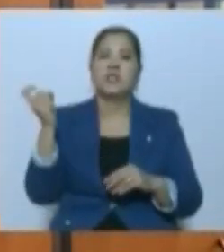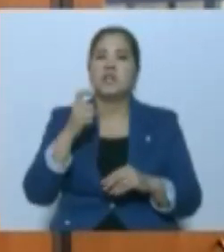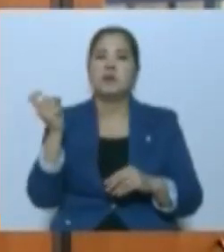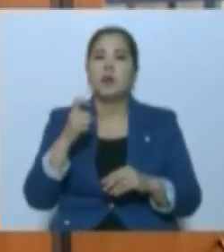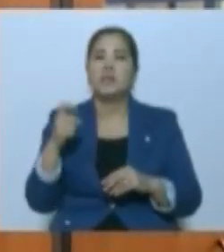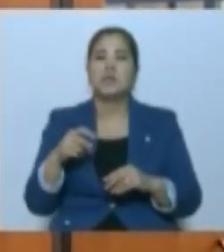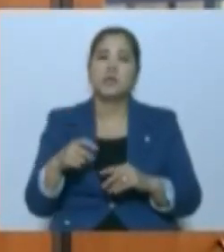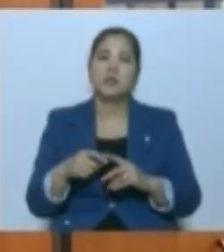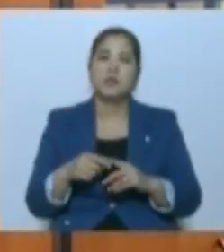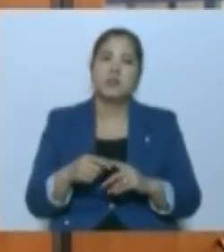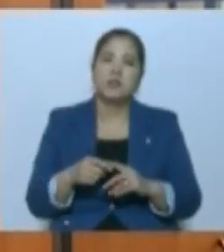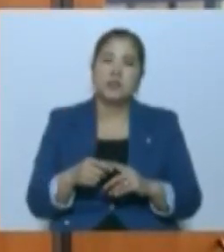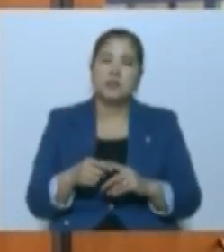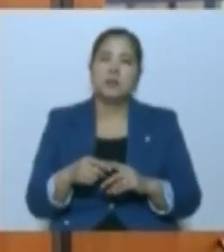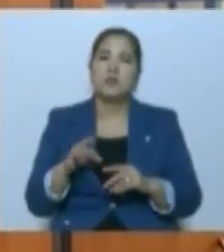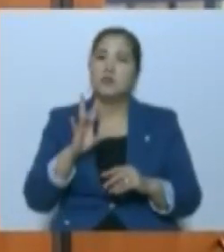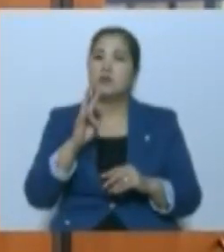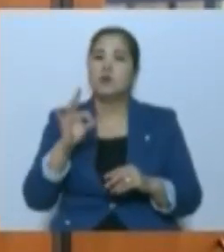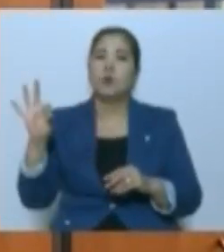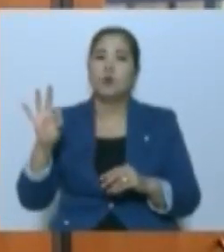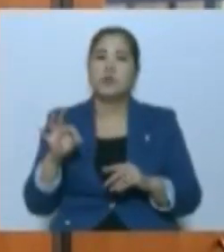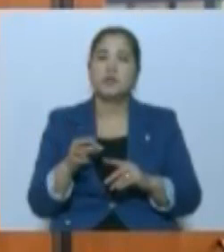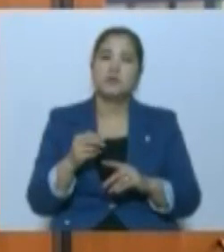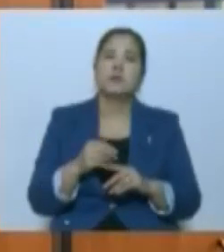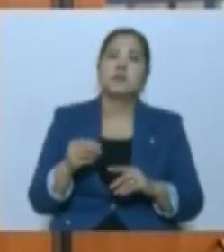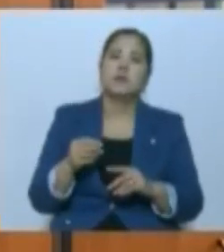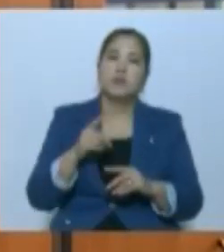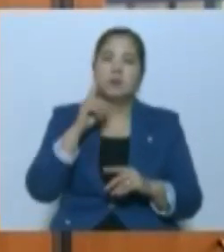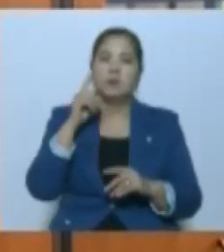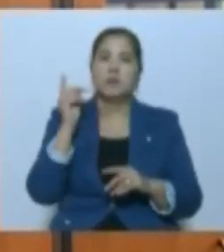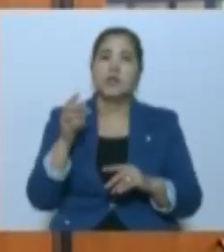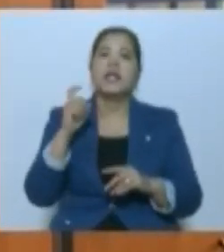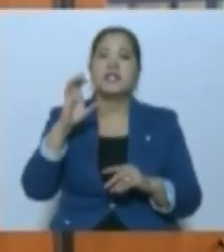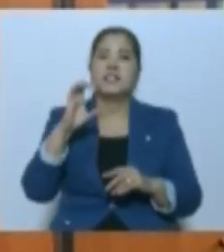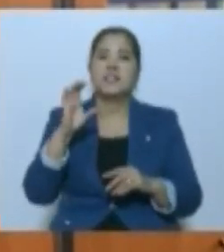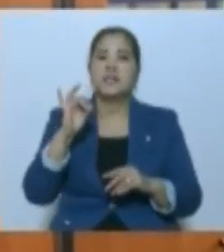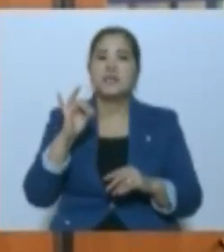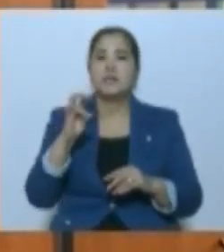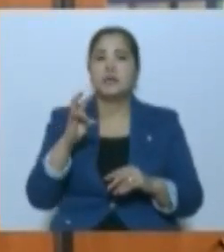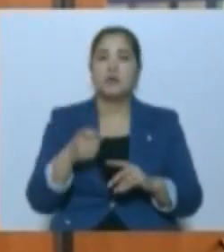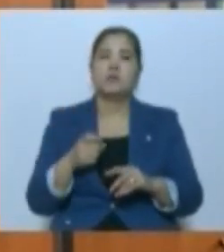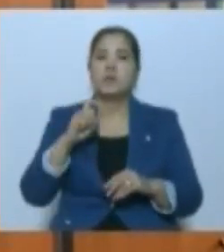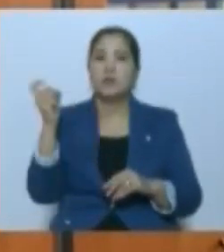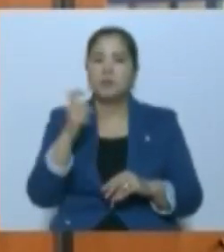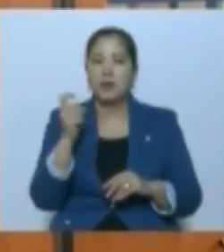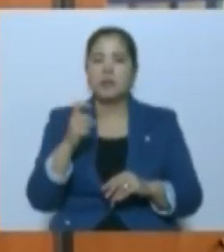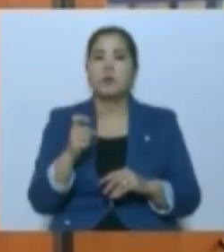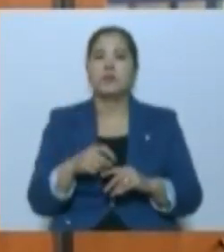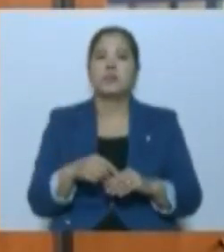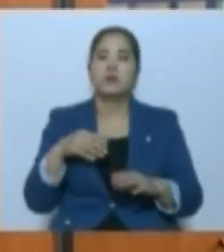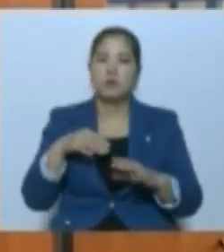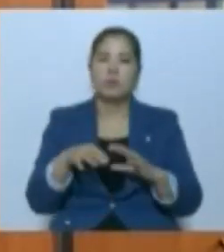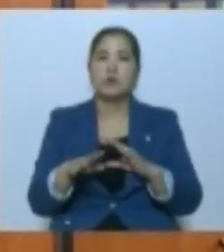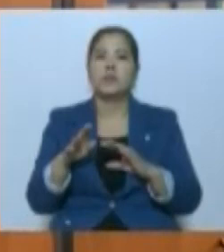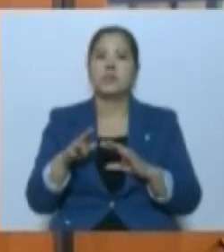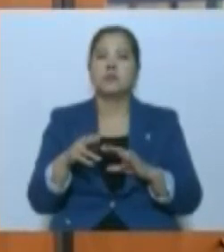Химия есірткі де сонда жаңа, бірақ есірткінің ішінде ең ауыры жаңа синтетикалық есірткі. Ол химиялық зат болғаннан этот құрам болғаннан